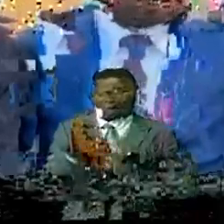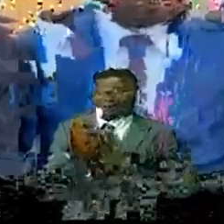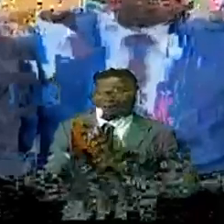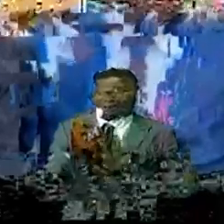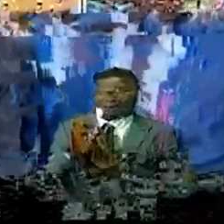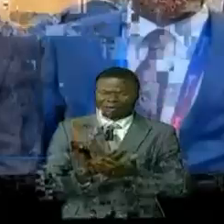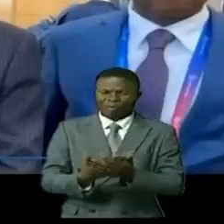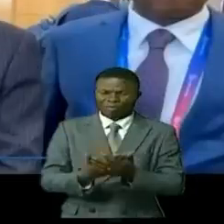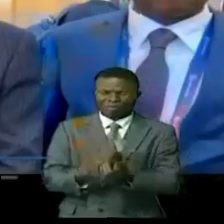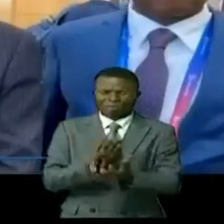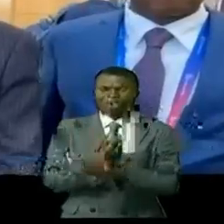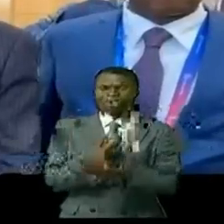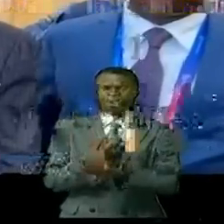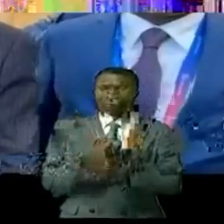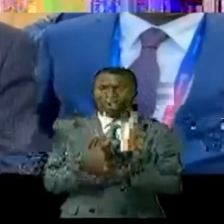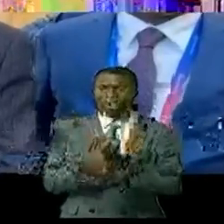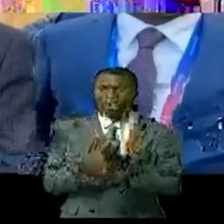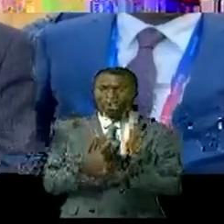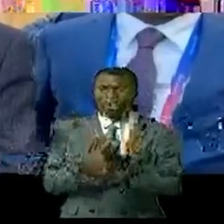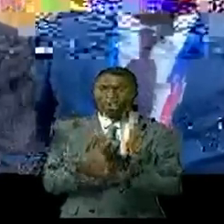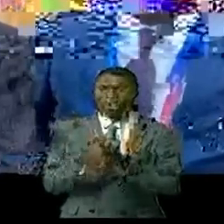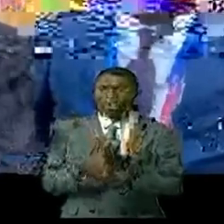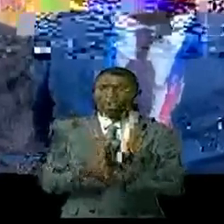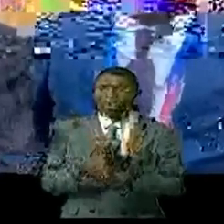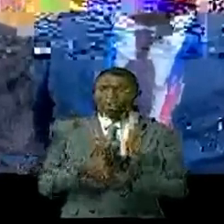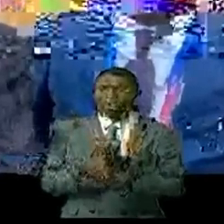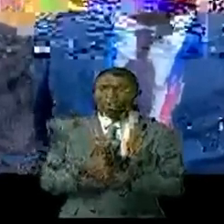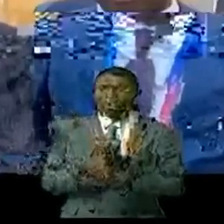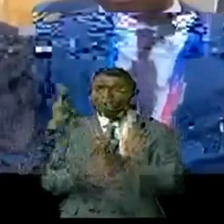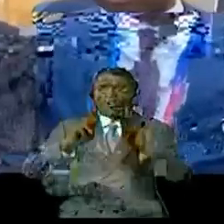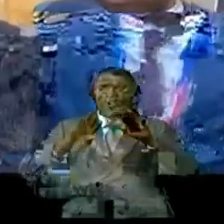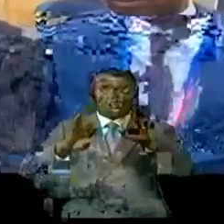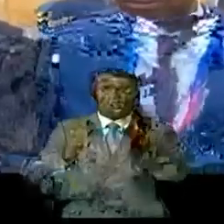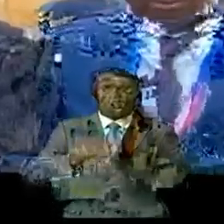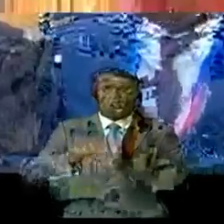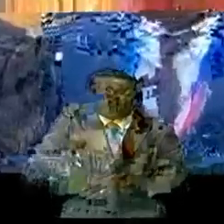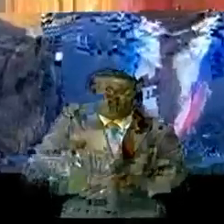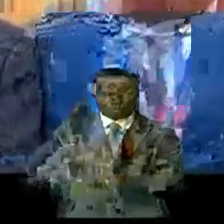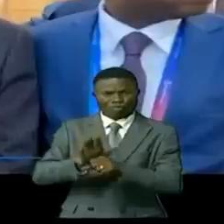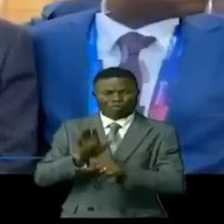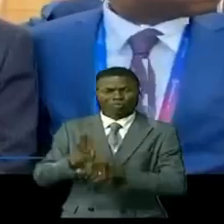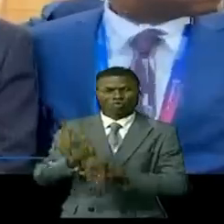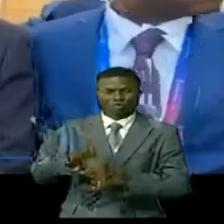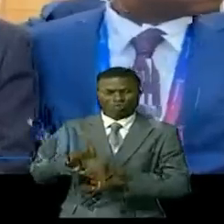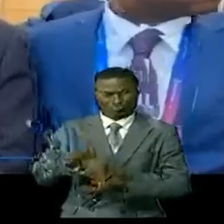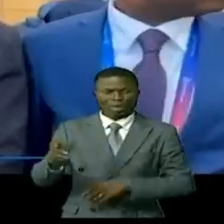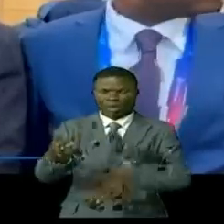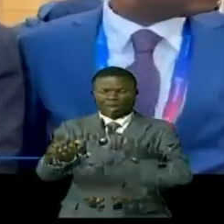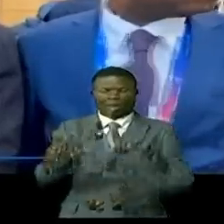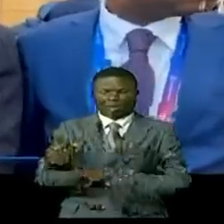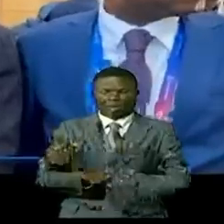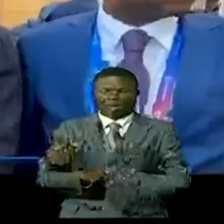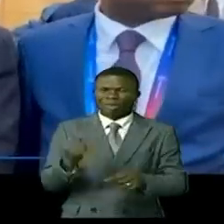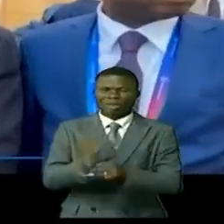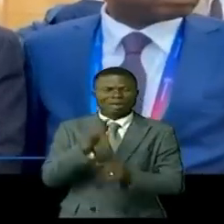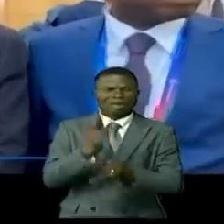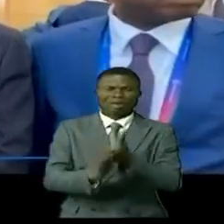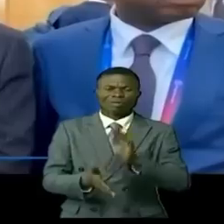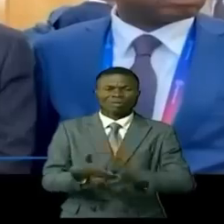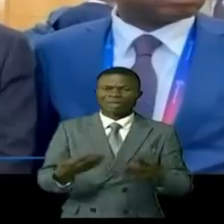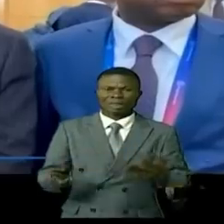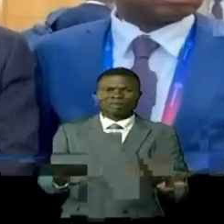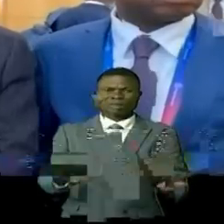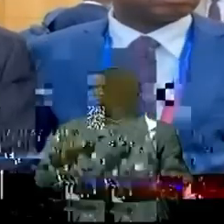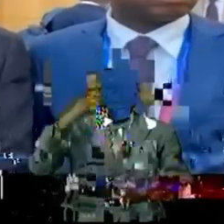à la loi sur la sous-traitance, parce que la population est en train de se plaindre. Il n'y a pas de boulot pour